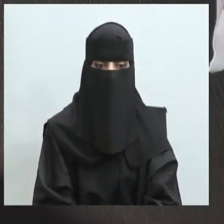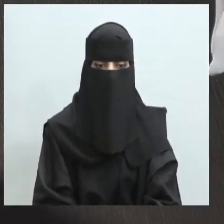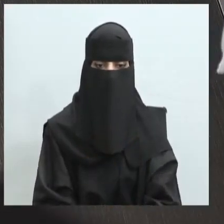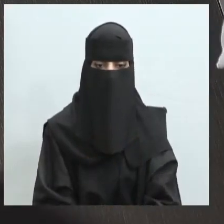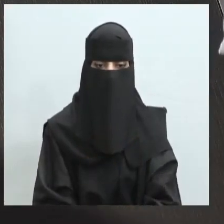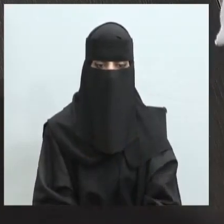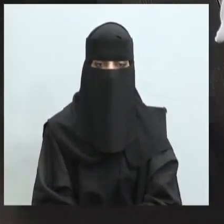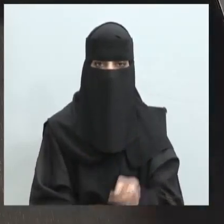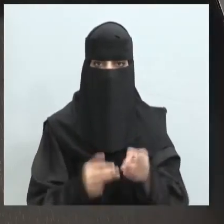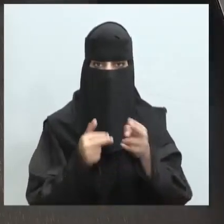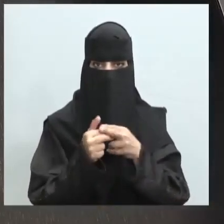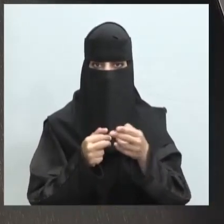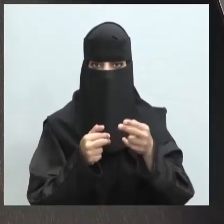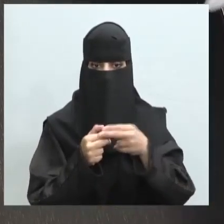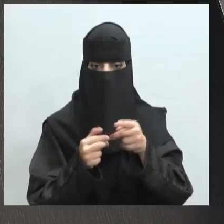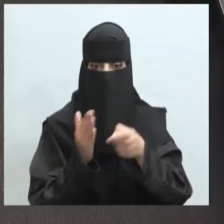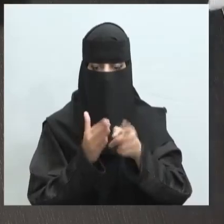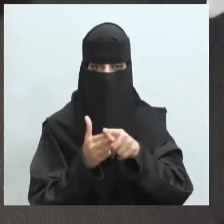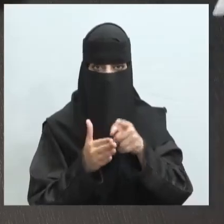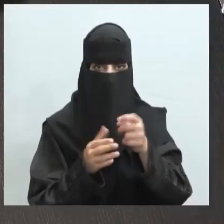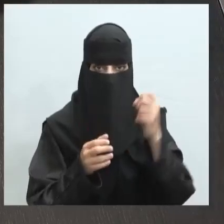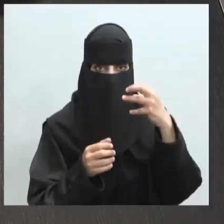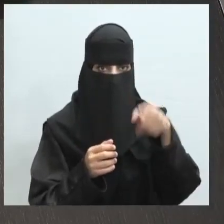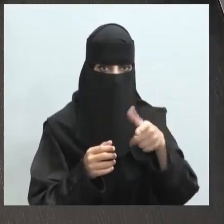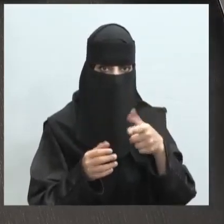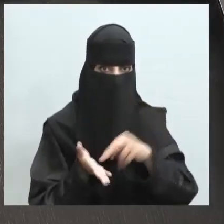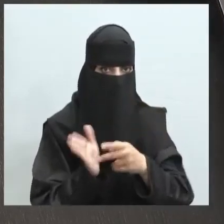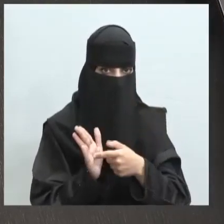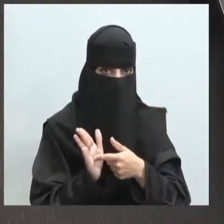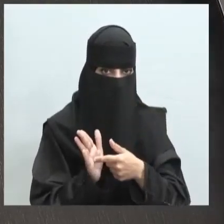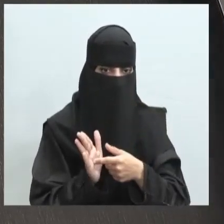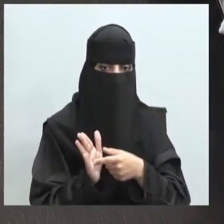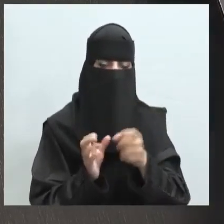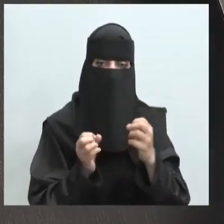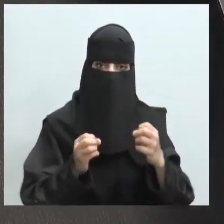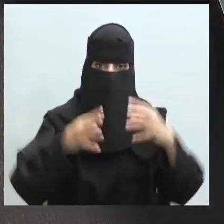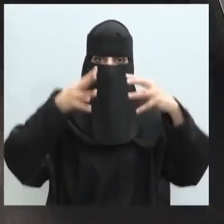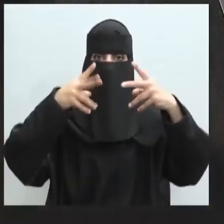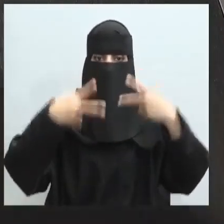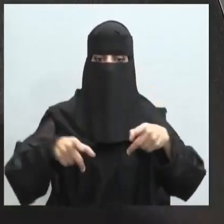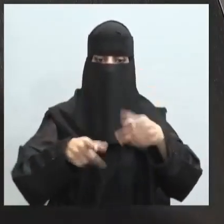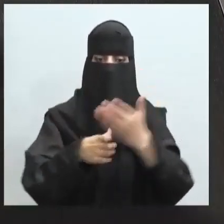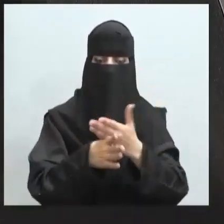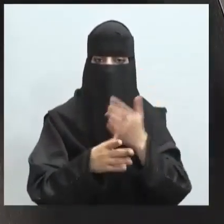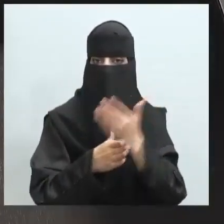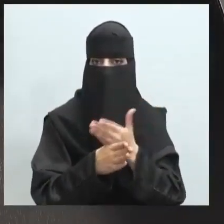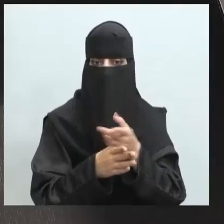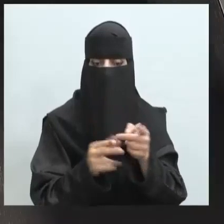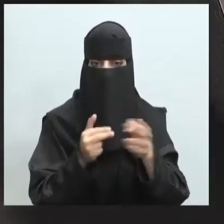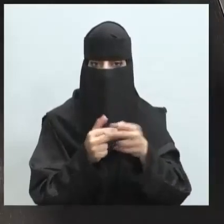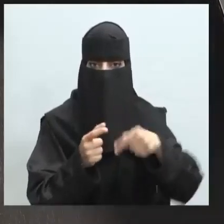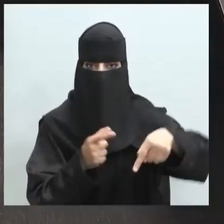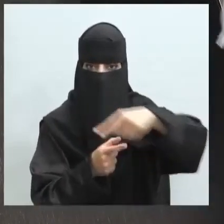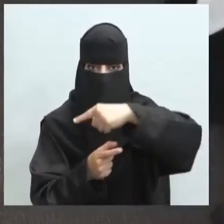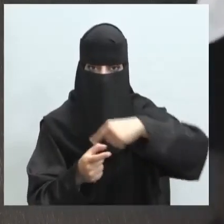باغلاق هذا المفتاح ماذا يحصل للمصباح احسنتم يضاع هذا المصباح نظرا لاغلاق